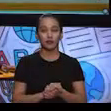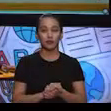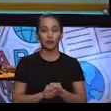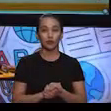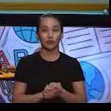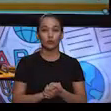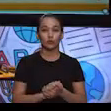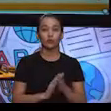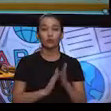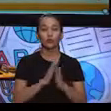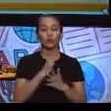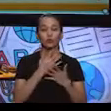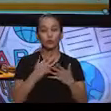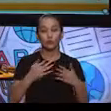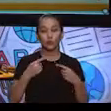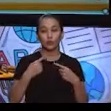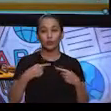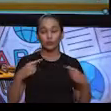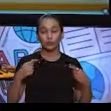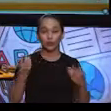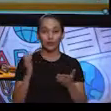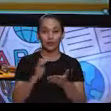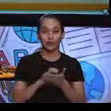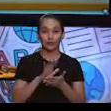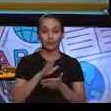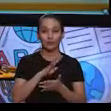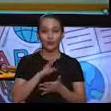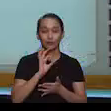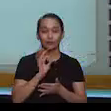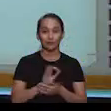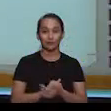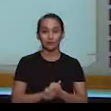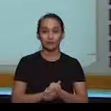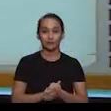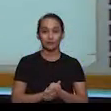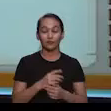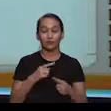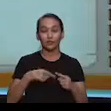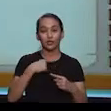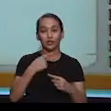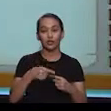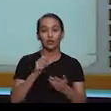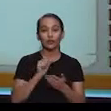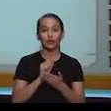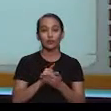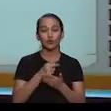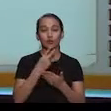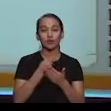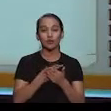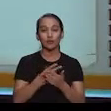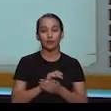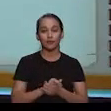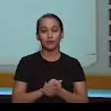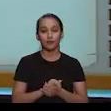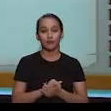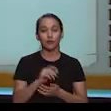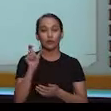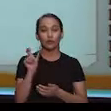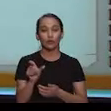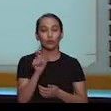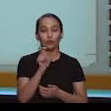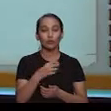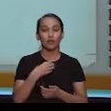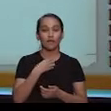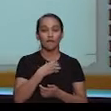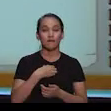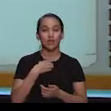Demak, o'simlik turlari mana shulardan iborat. Keyingi topshirig'imiz quyidagicha.